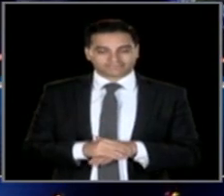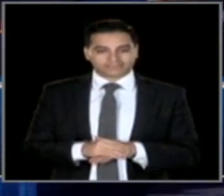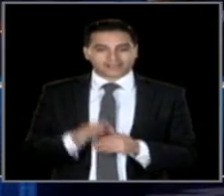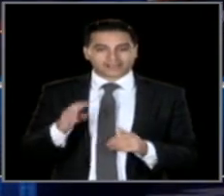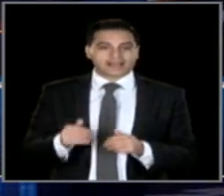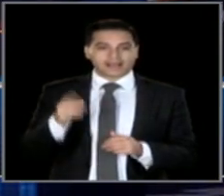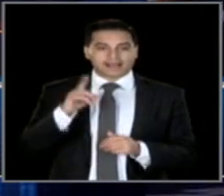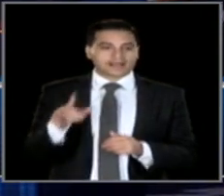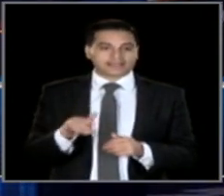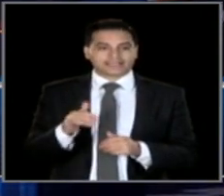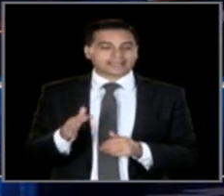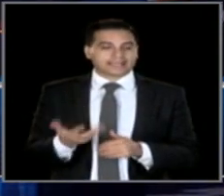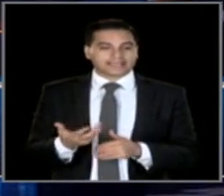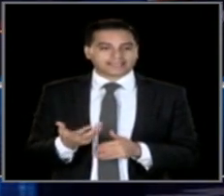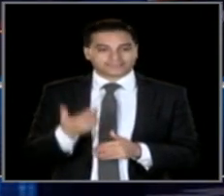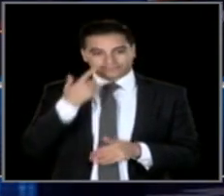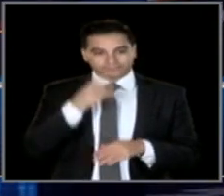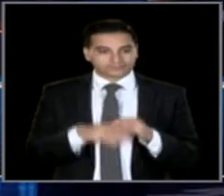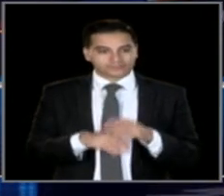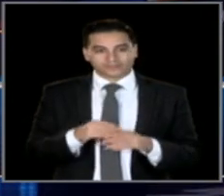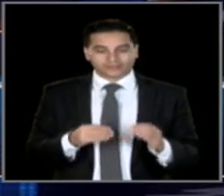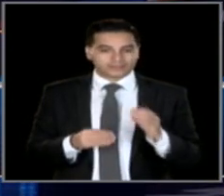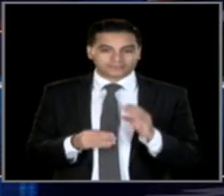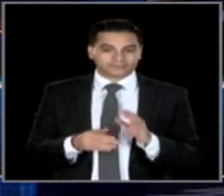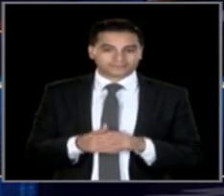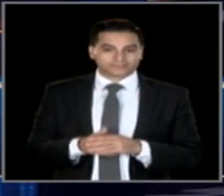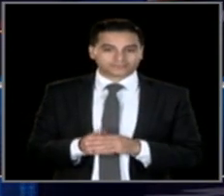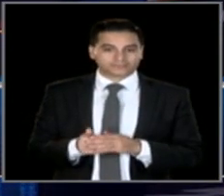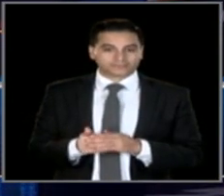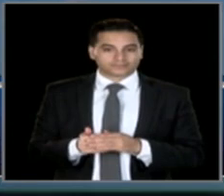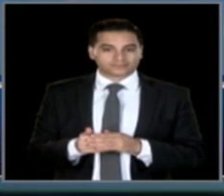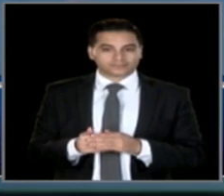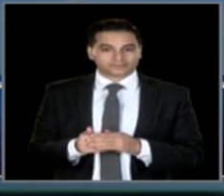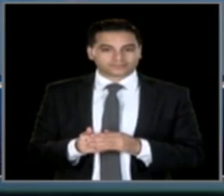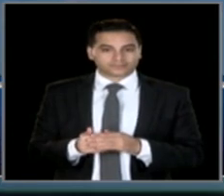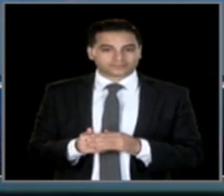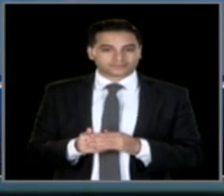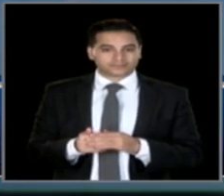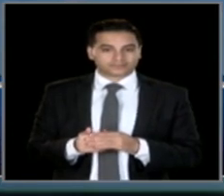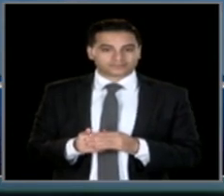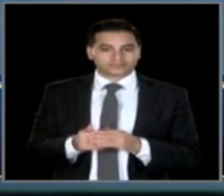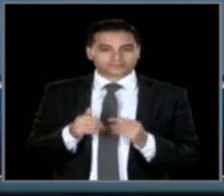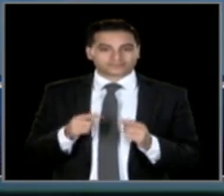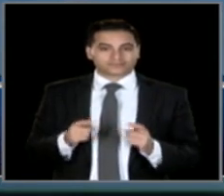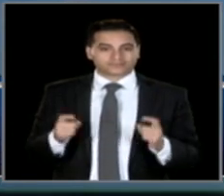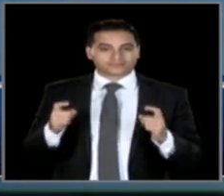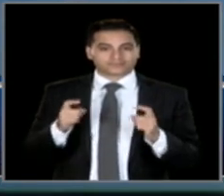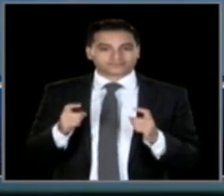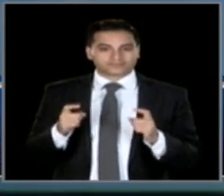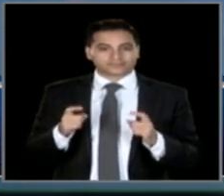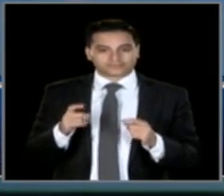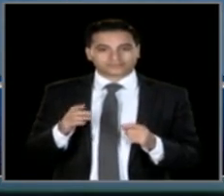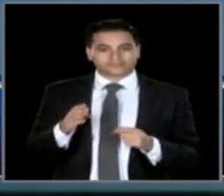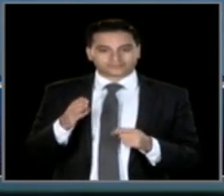جاري ايه؟ في اجابة؟ لا. اقول قول. هو كان الماتش بين توبالوف وكاسباروف، صح؟